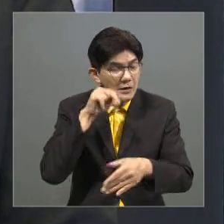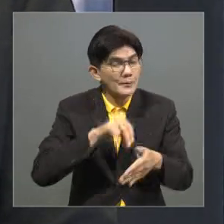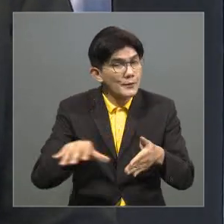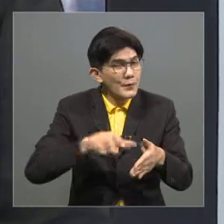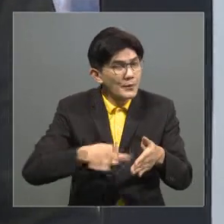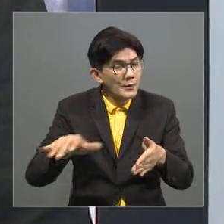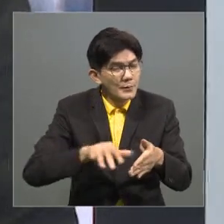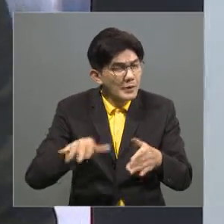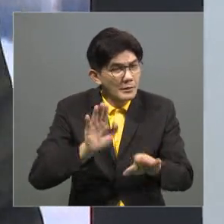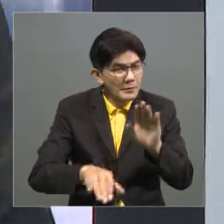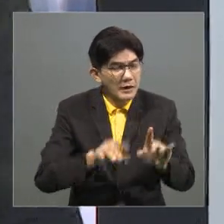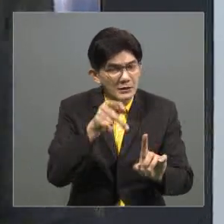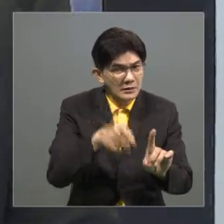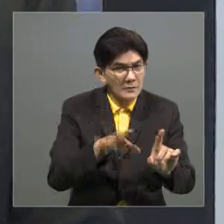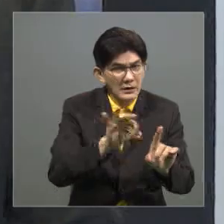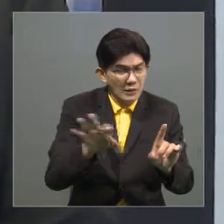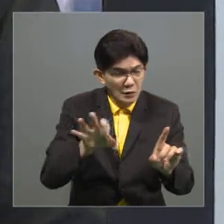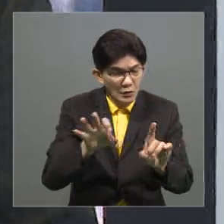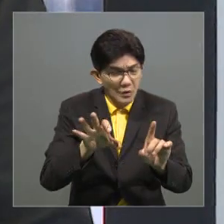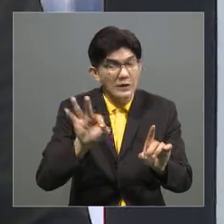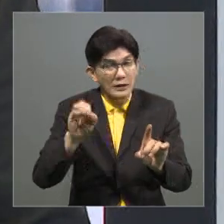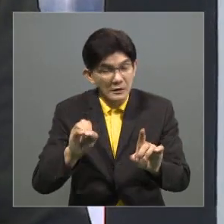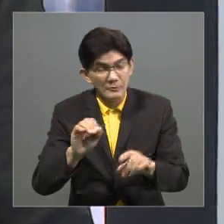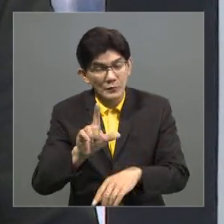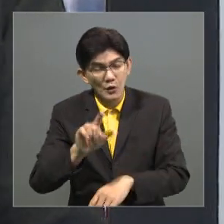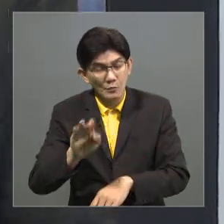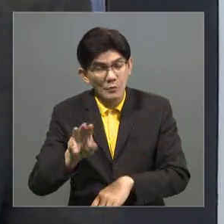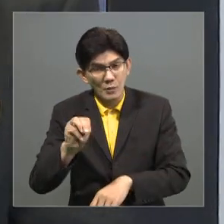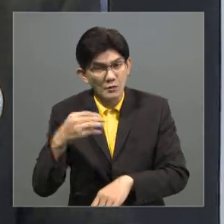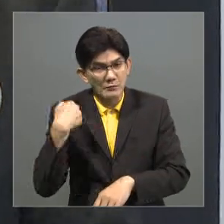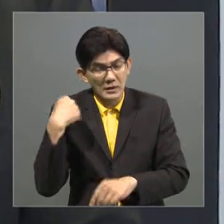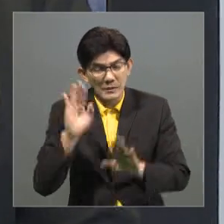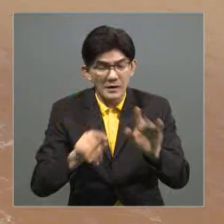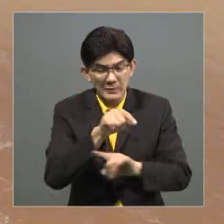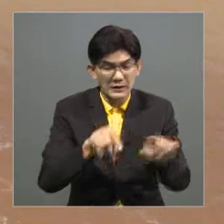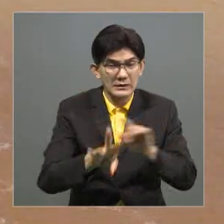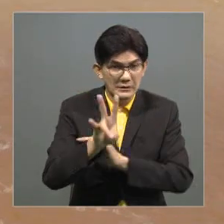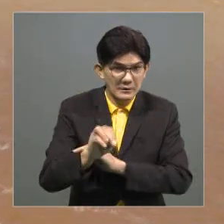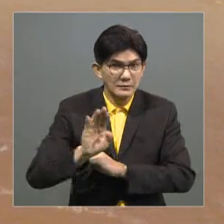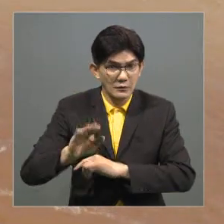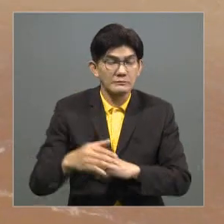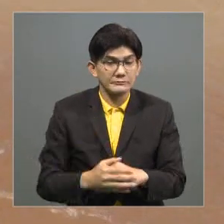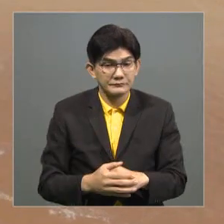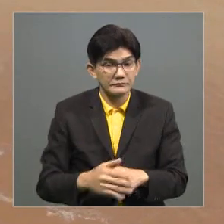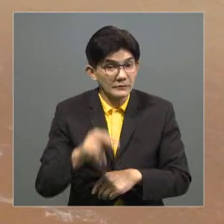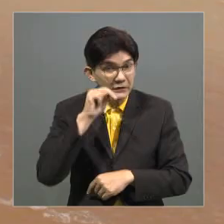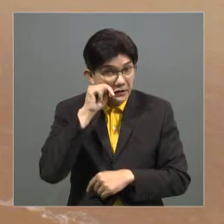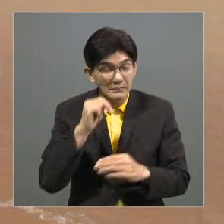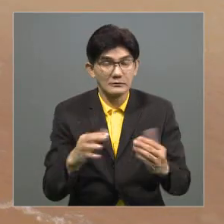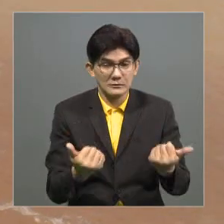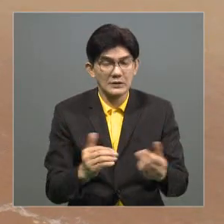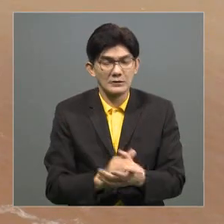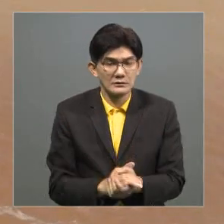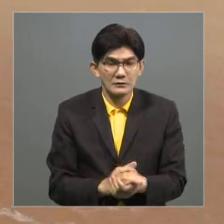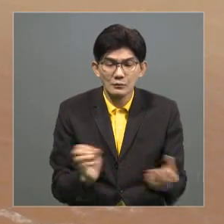ยอยู่ที่ 1,990 ลูกบาศก์เมตรต่อวินาทีหรือคิดเป็น 70% ของความจุลำน้ำซึ่งปริมาณน้ำดังกล่าวเนี่ยจะ